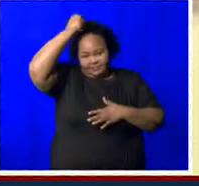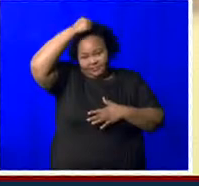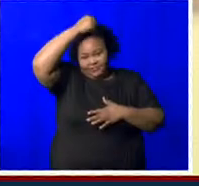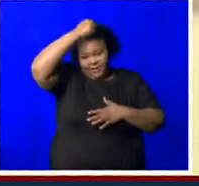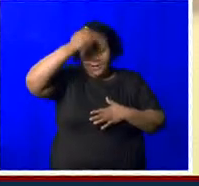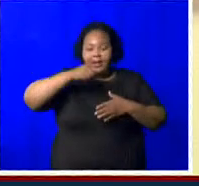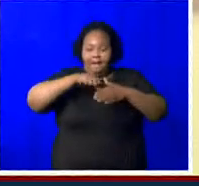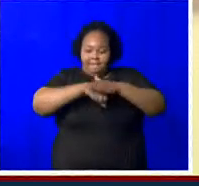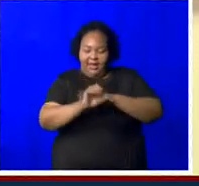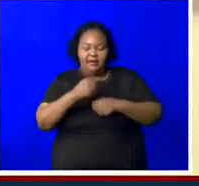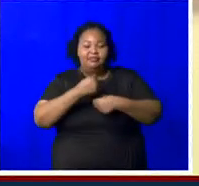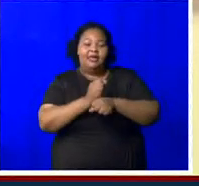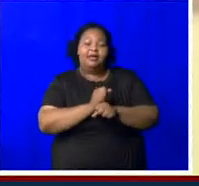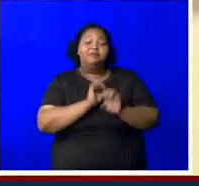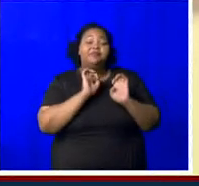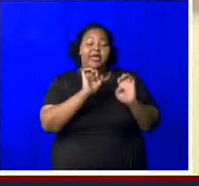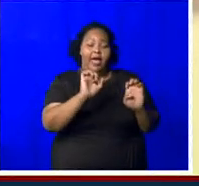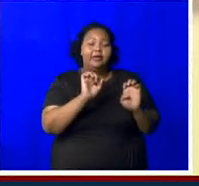nekutalwa.